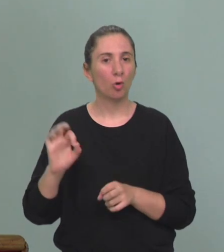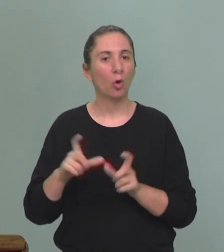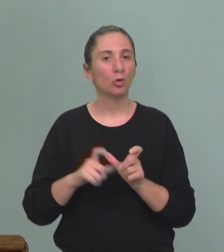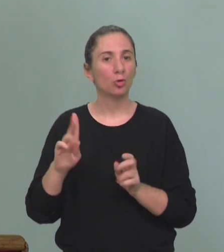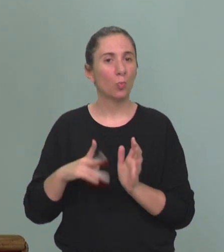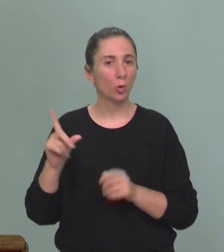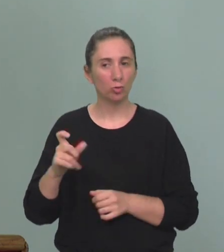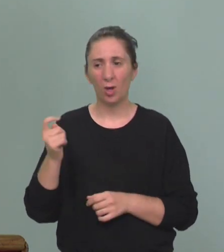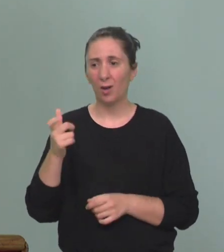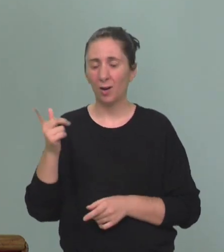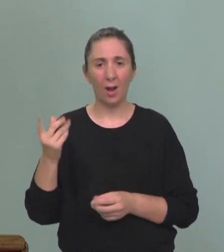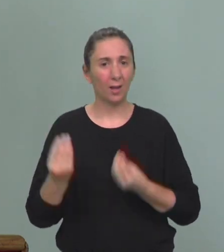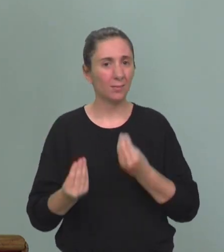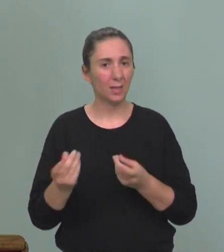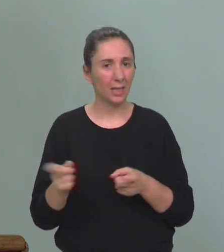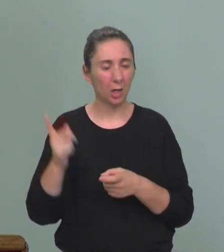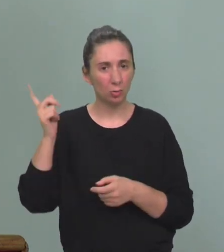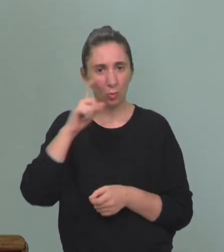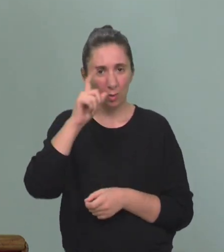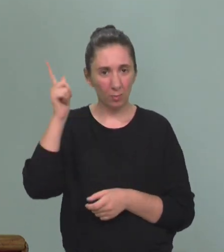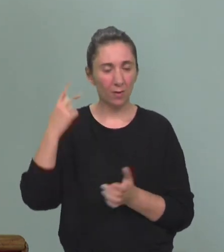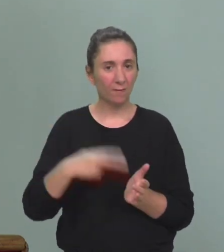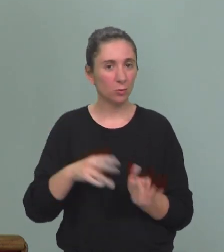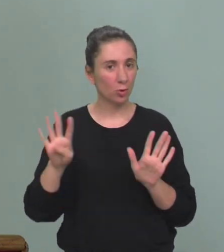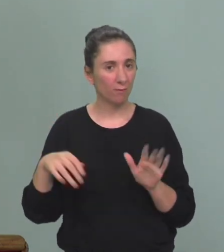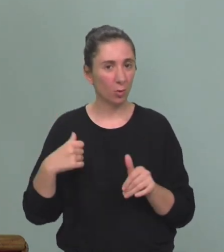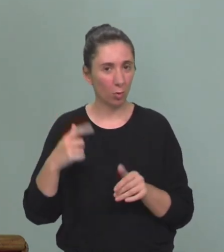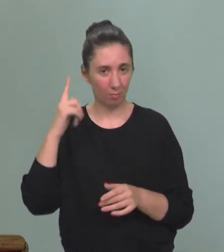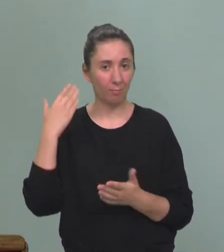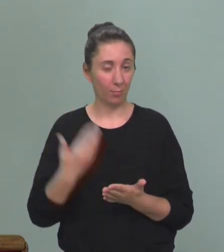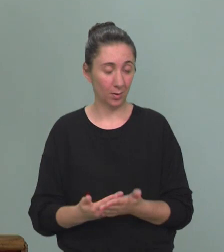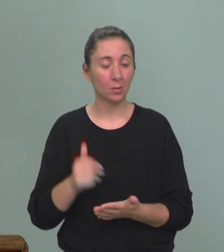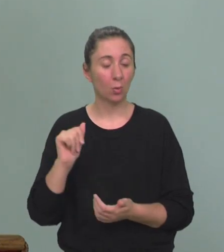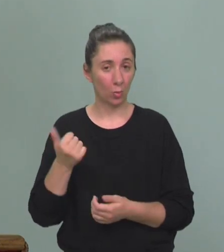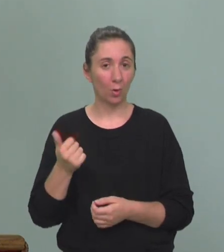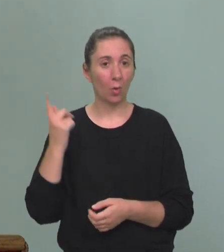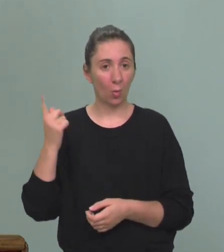Imunić, jedan od rijetkih igrača u Njemačkoj, koji je 2009. godine priznao